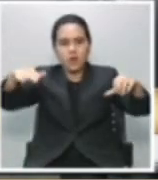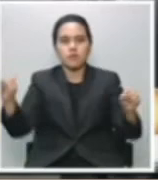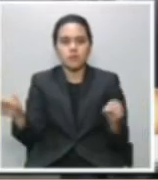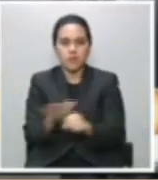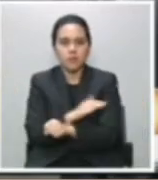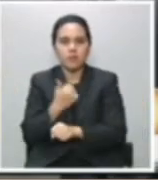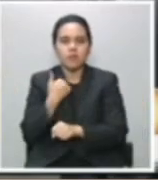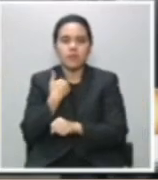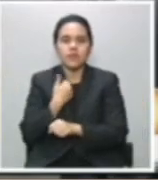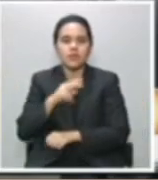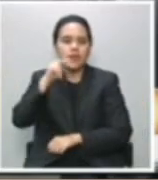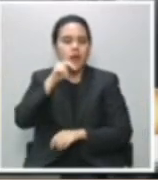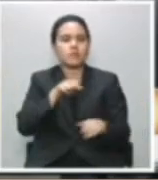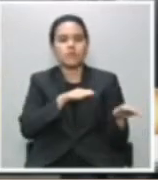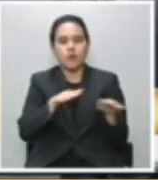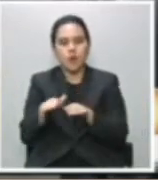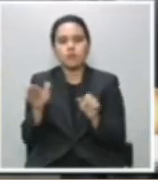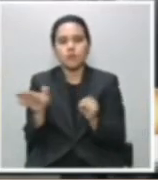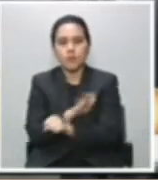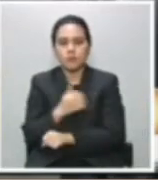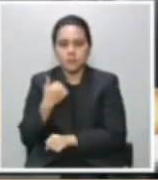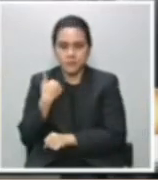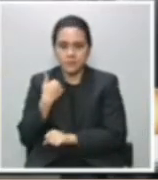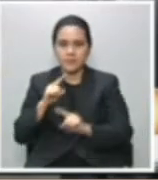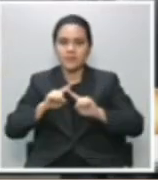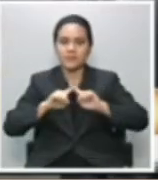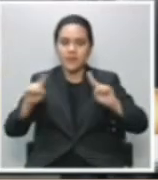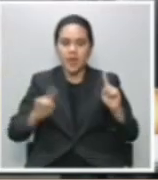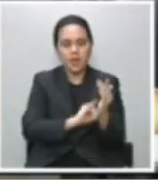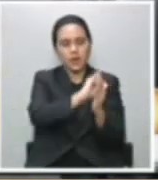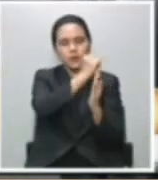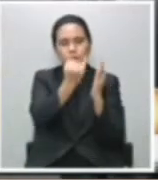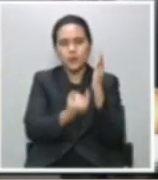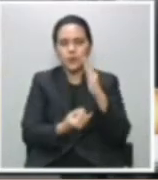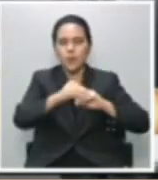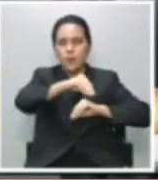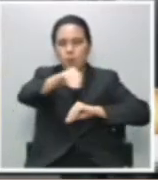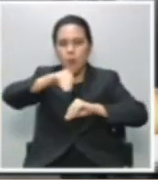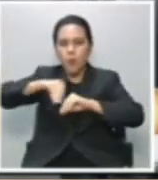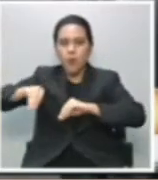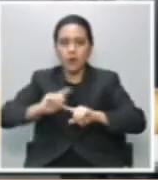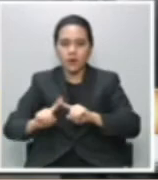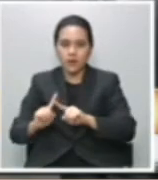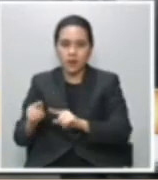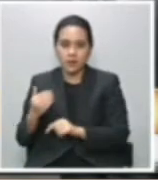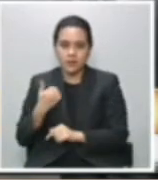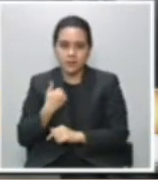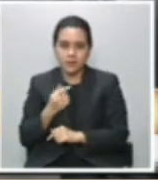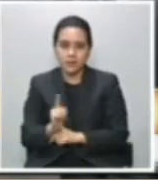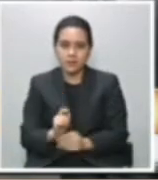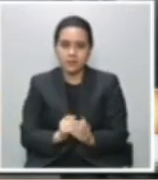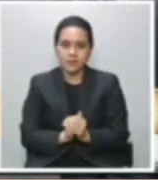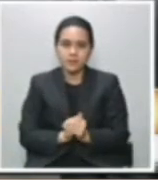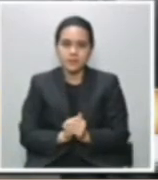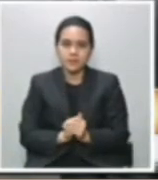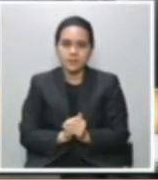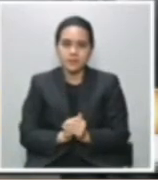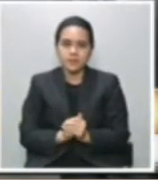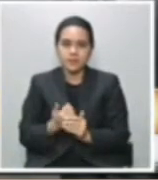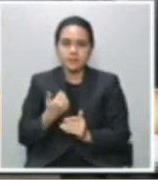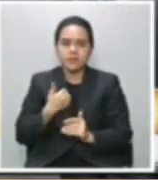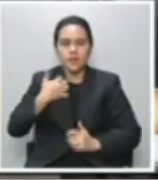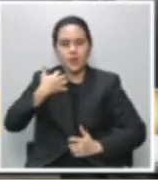าพร้อมต่างกับชุมชนในชนบทชุมชนในชนบทนั้นได้รับ